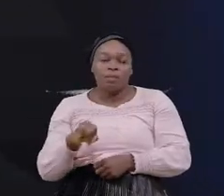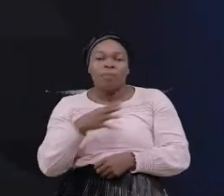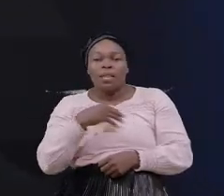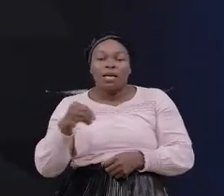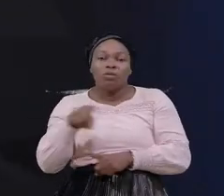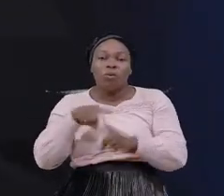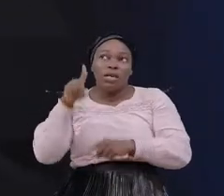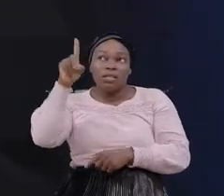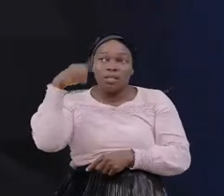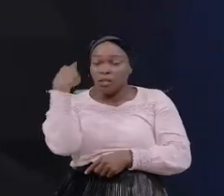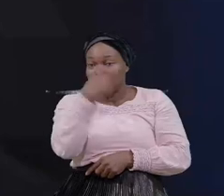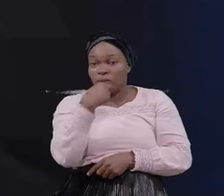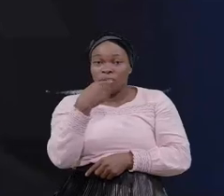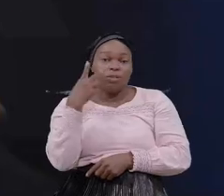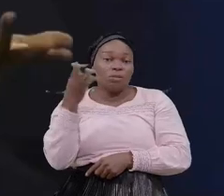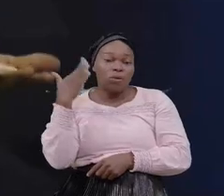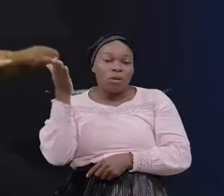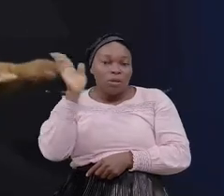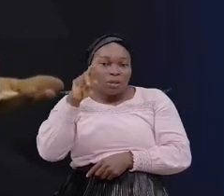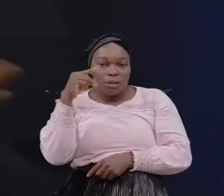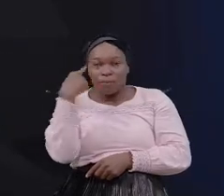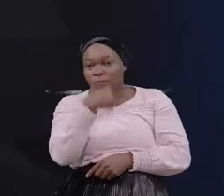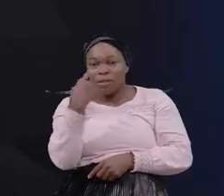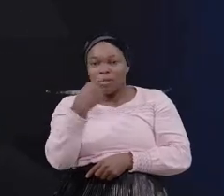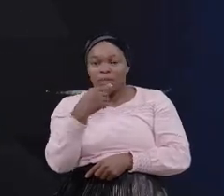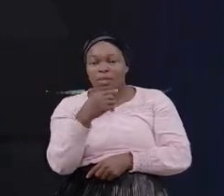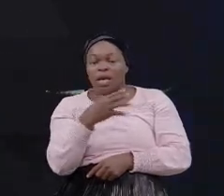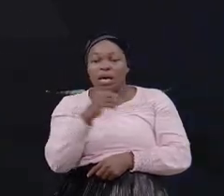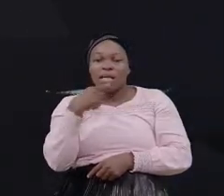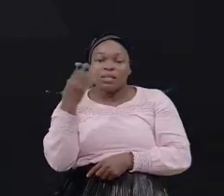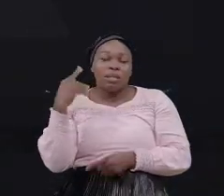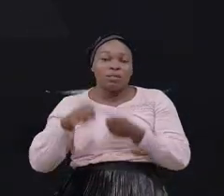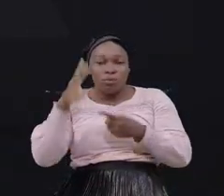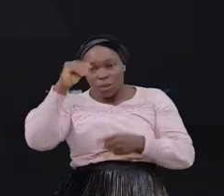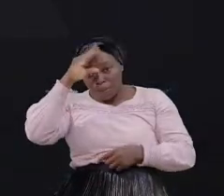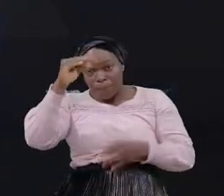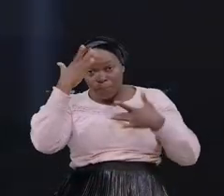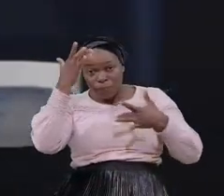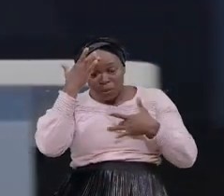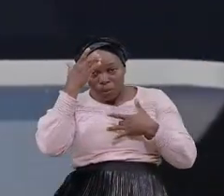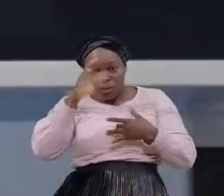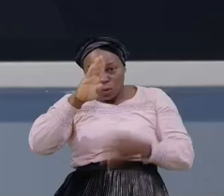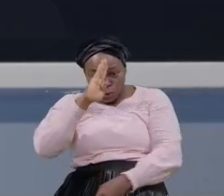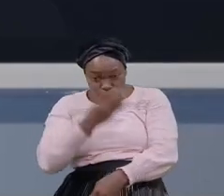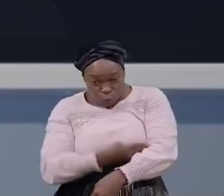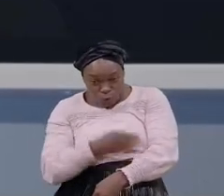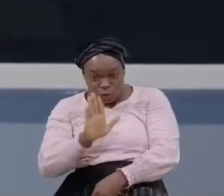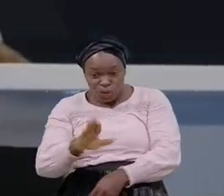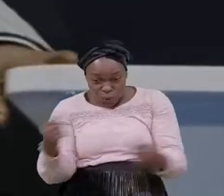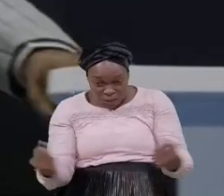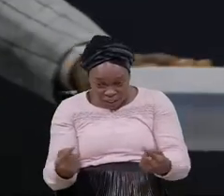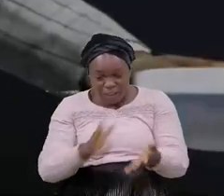foi, dit au paralytique, « Mon enfant, tes péchés sont pardonnés. »